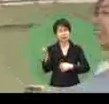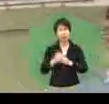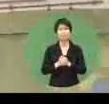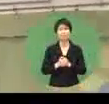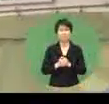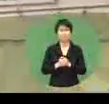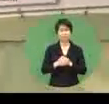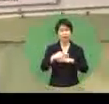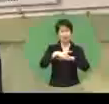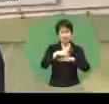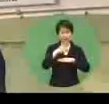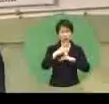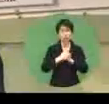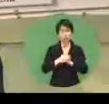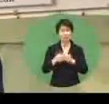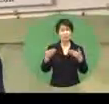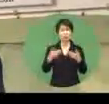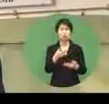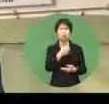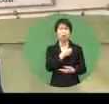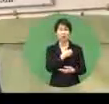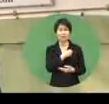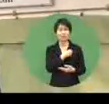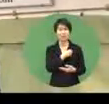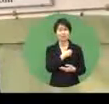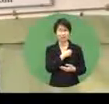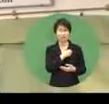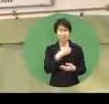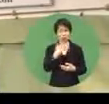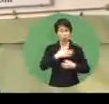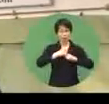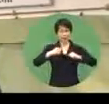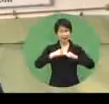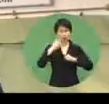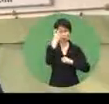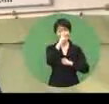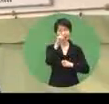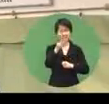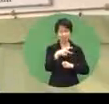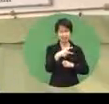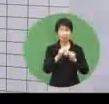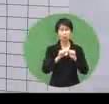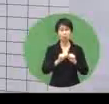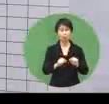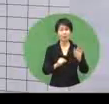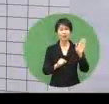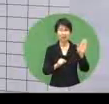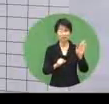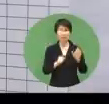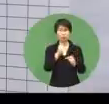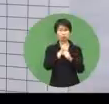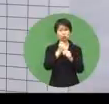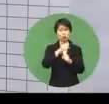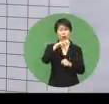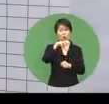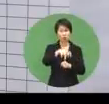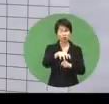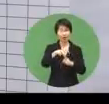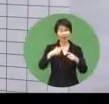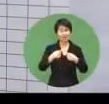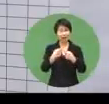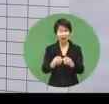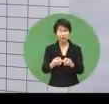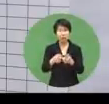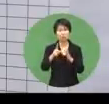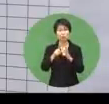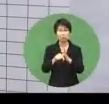初に、従業員の、最初に健康管理を行ってます。工場とか、場内入るとき